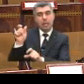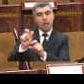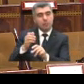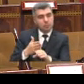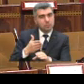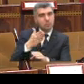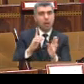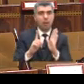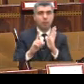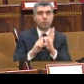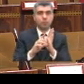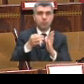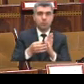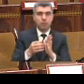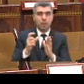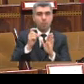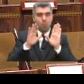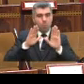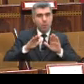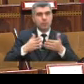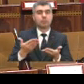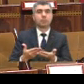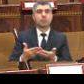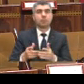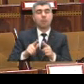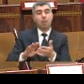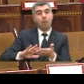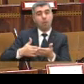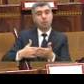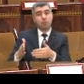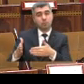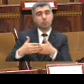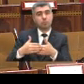الدينية، خاصة عندما تتسع رقعة هذه الإغلاق